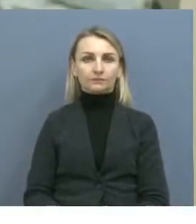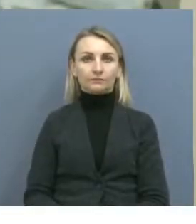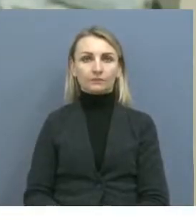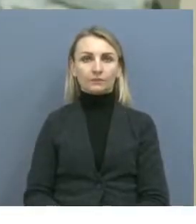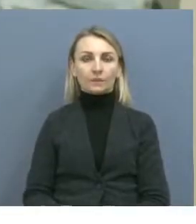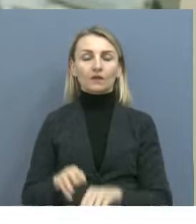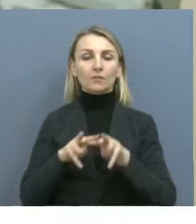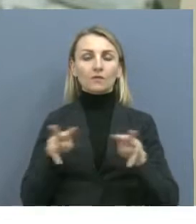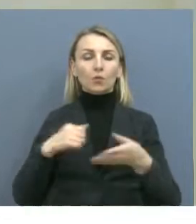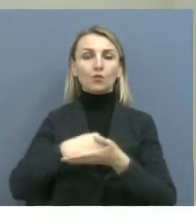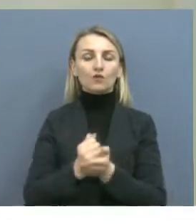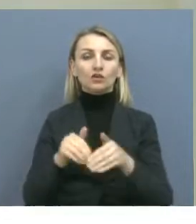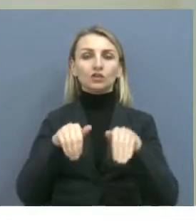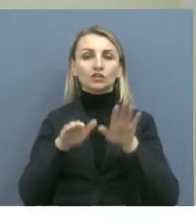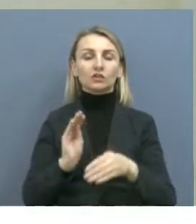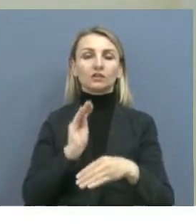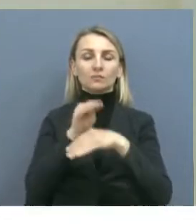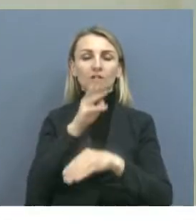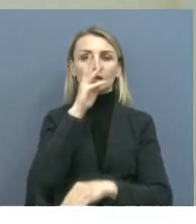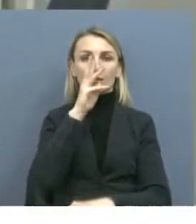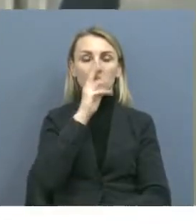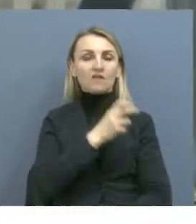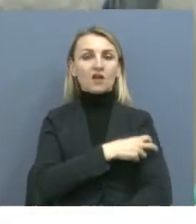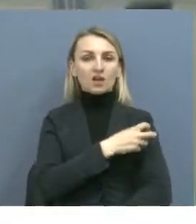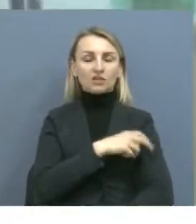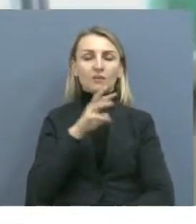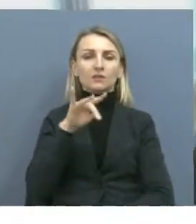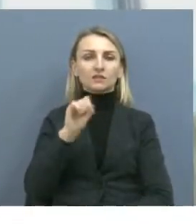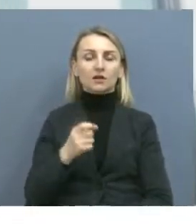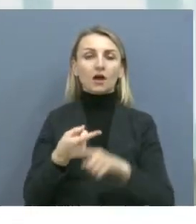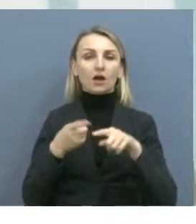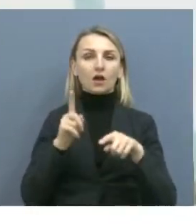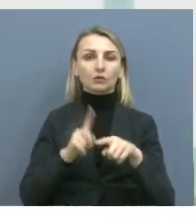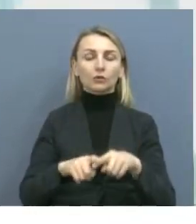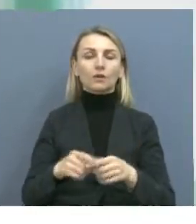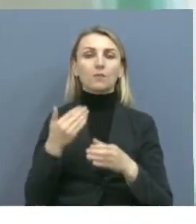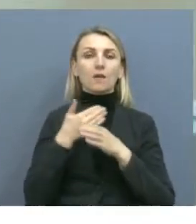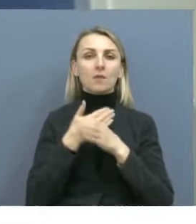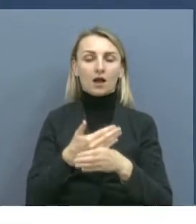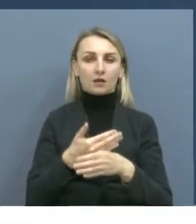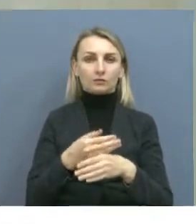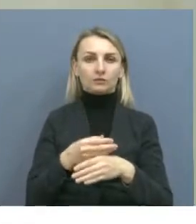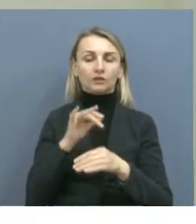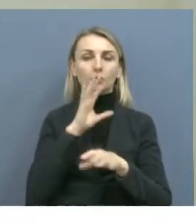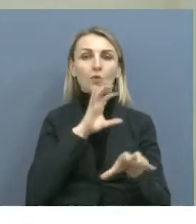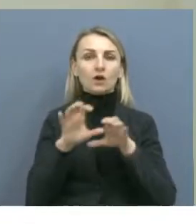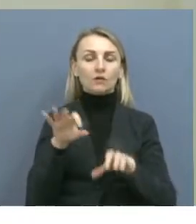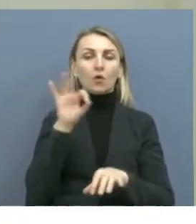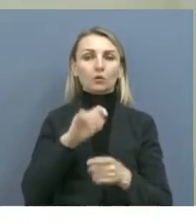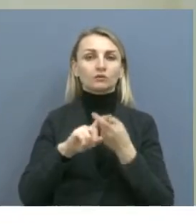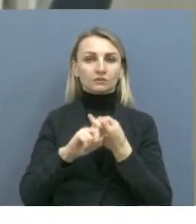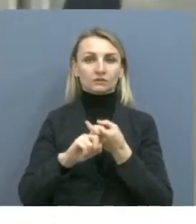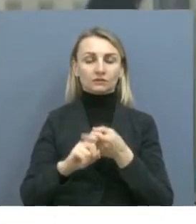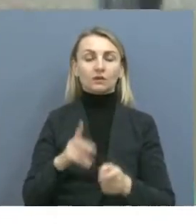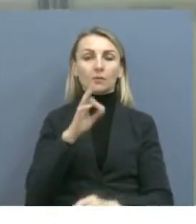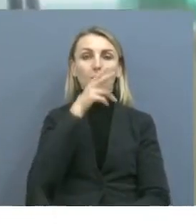В правительстве утвердили решение о надбавках к зарплате медработникам, которые задействованы в противоэпидемических мероприятиях. Выплаты будут производиться в течение